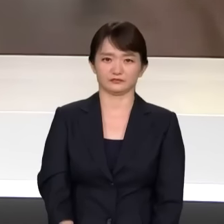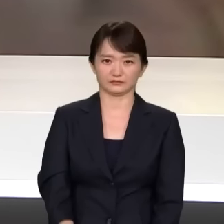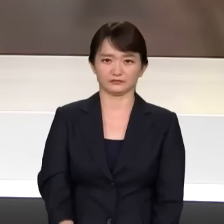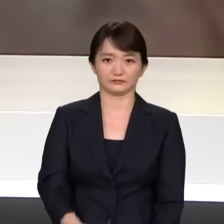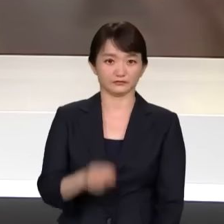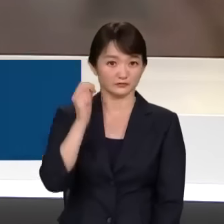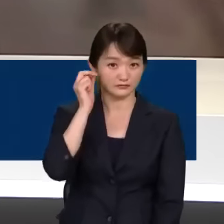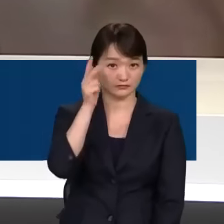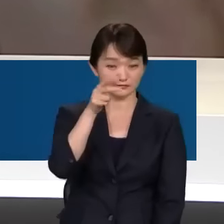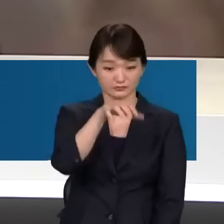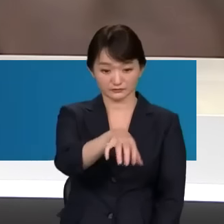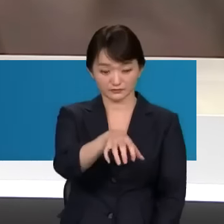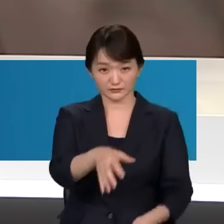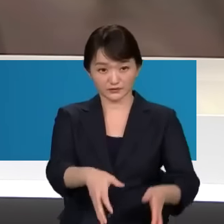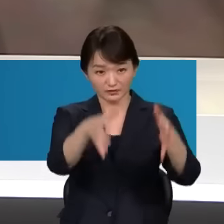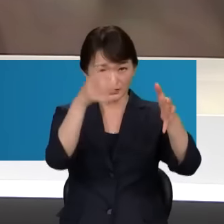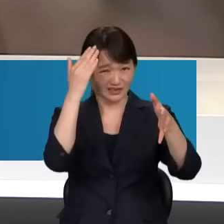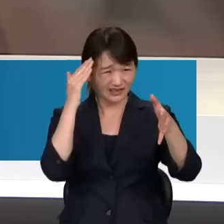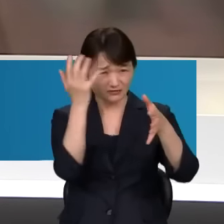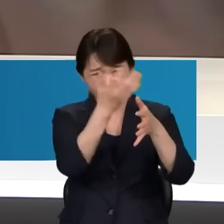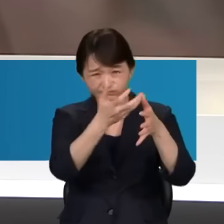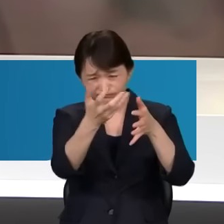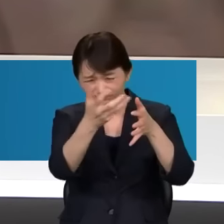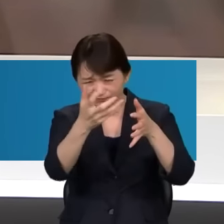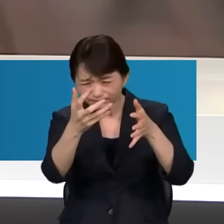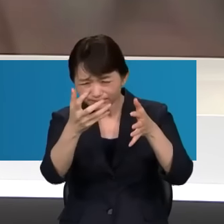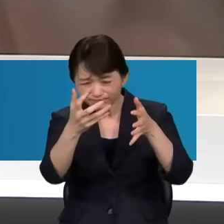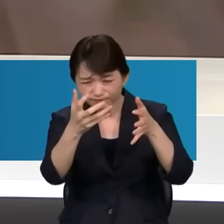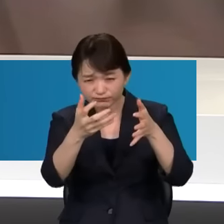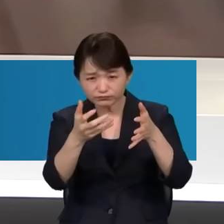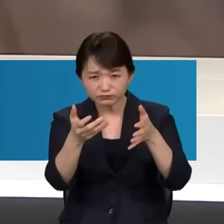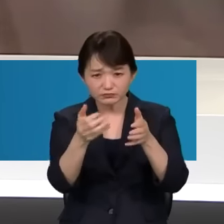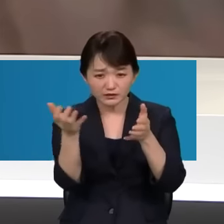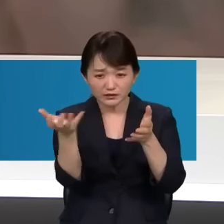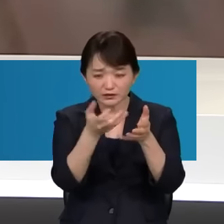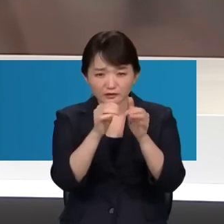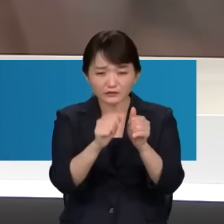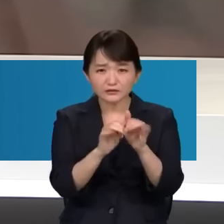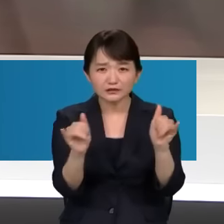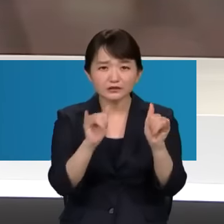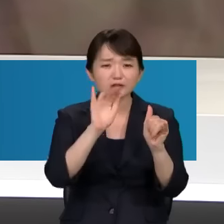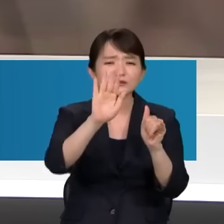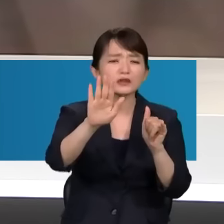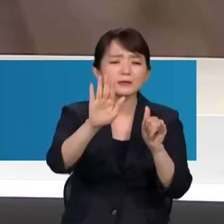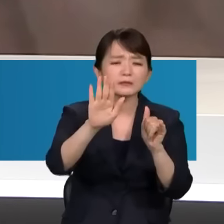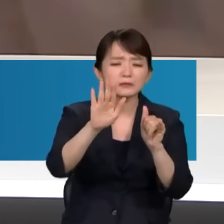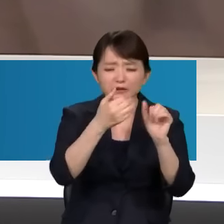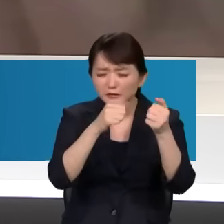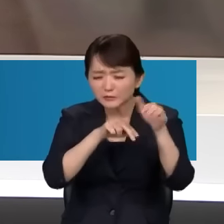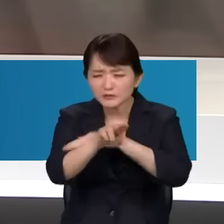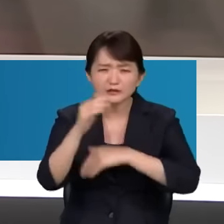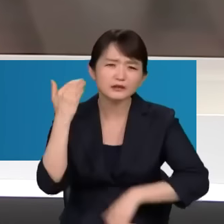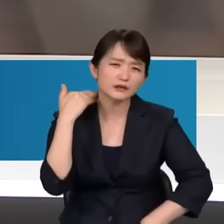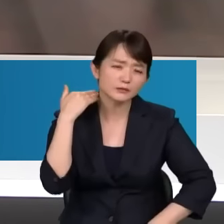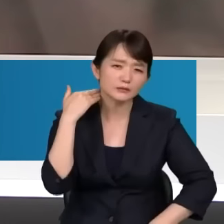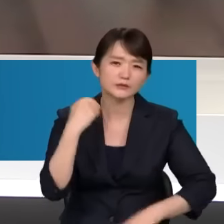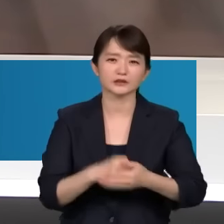호텔이 검은 연기로 가득 차면서 투숙객들은 눈앞에 있는 대피로 찾는 것도 쉽지 않았습니다. 호텔 안에서